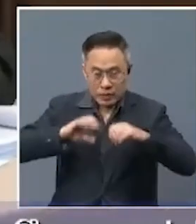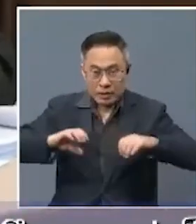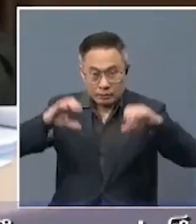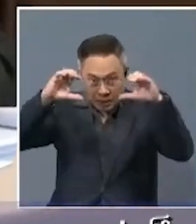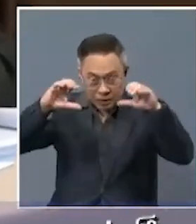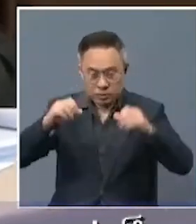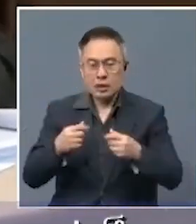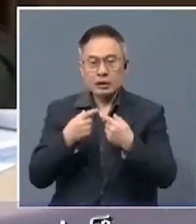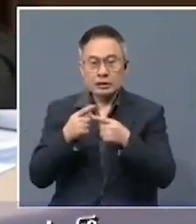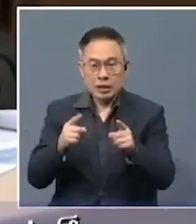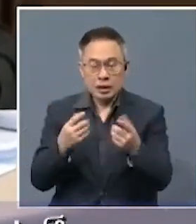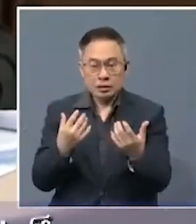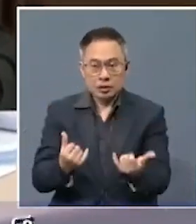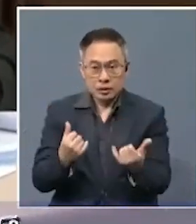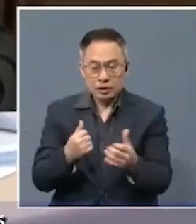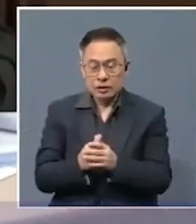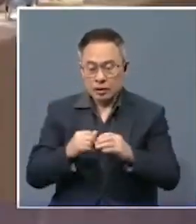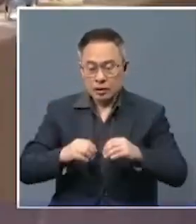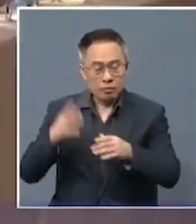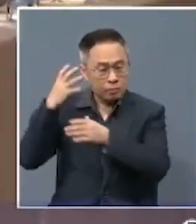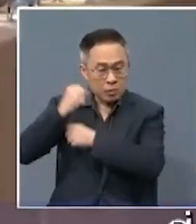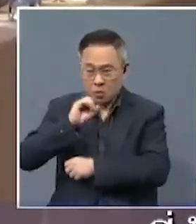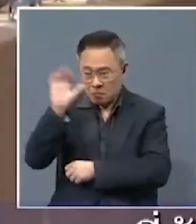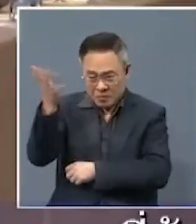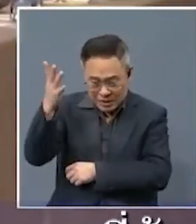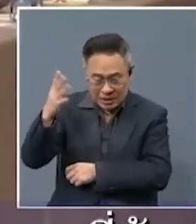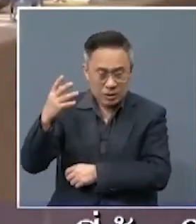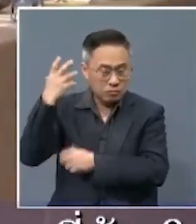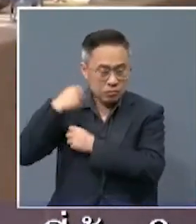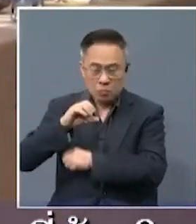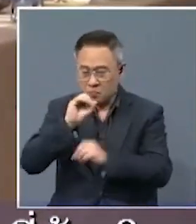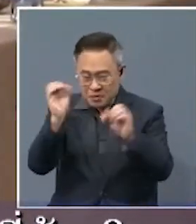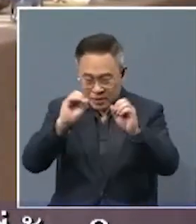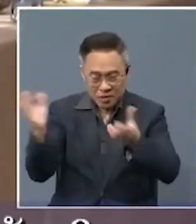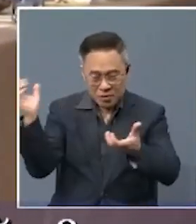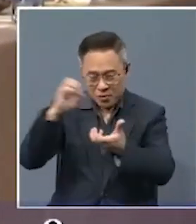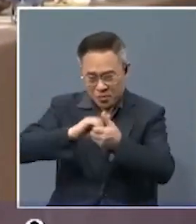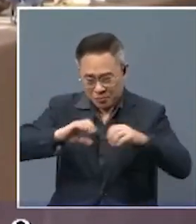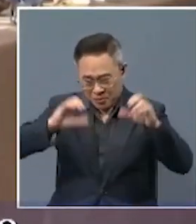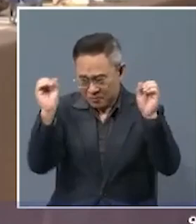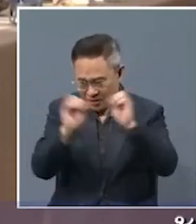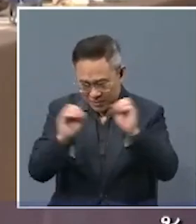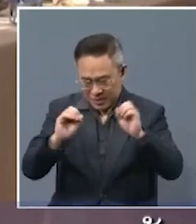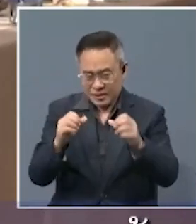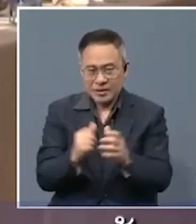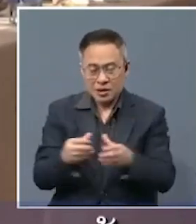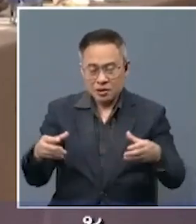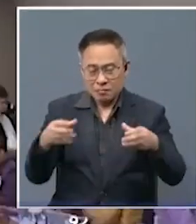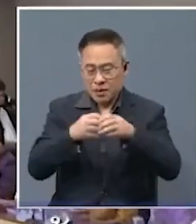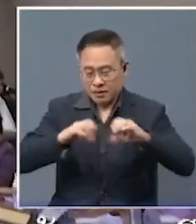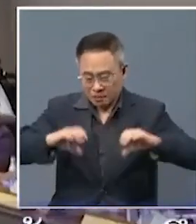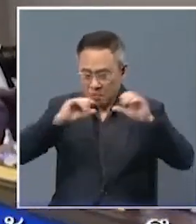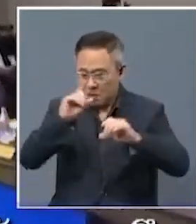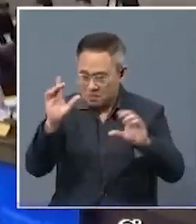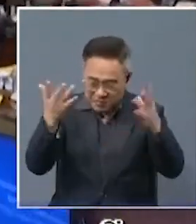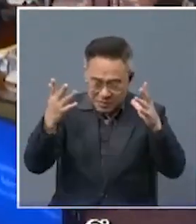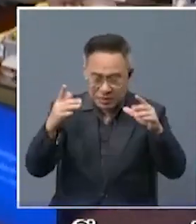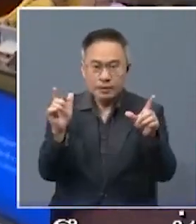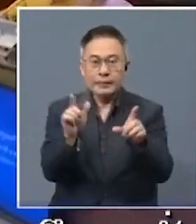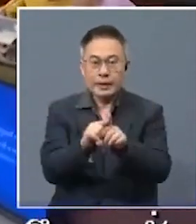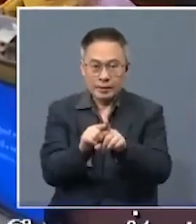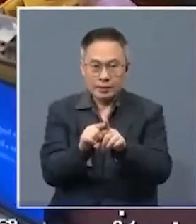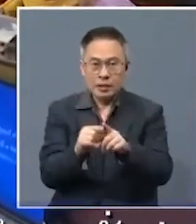ทั้งรัฐบาลและประชาธิปัตย์จะออกมาปฏิเสธแต่ไม่มีอะไรแน่นอนยังต้องติดตามท่าทีกันใกล้ชิดแต่หากศาล